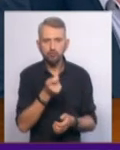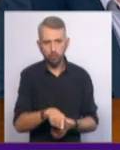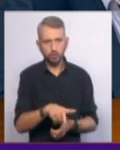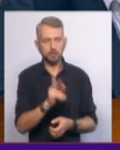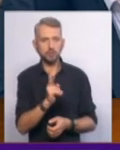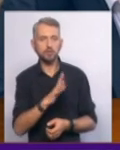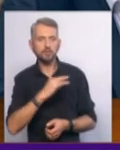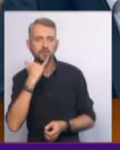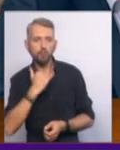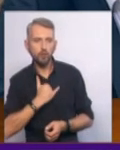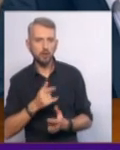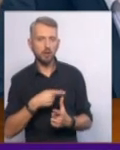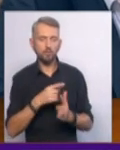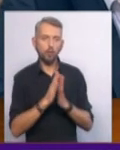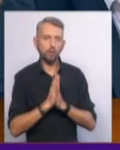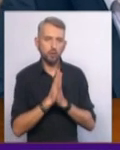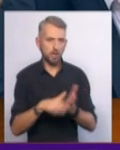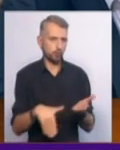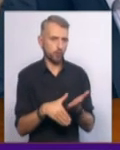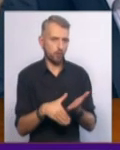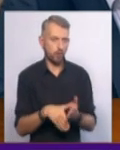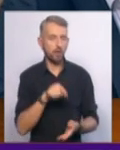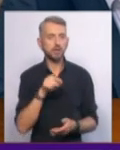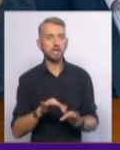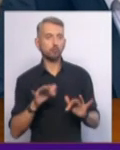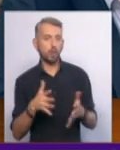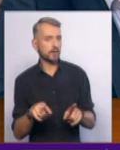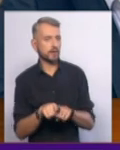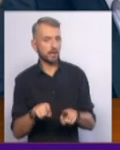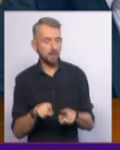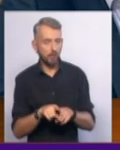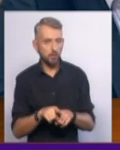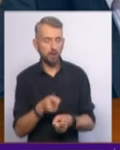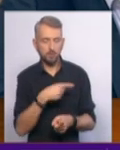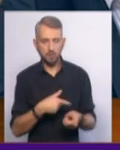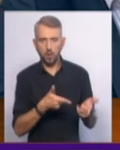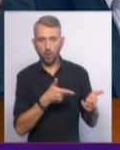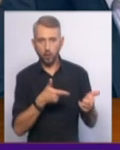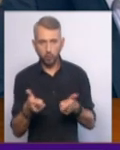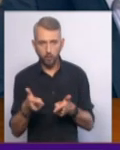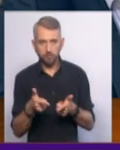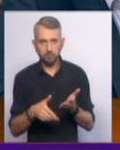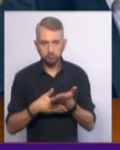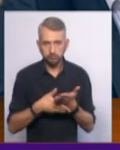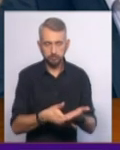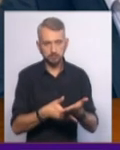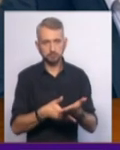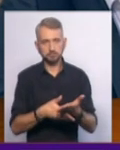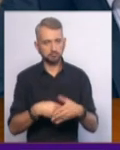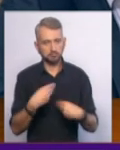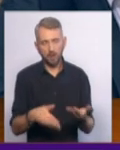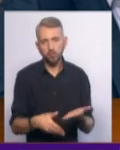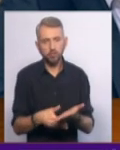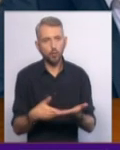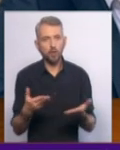або просила про допомогу. Тому в даній ситуації так само, ну, ми готові підставити плече і надати допомогу,